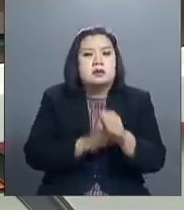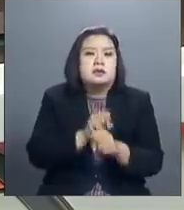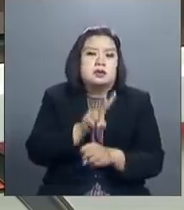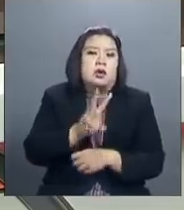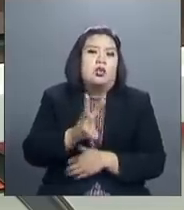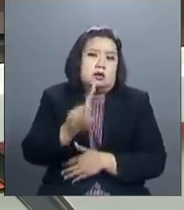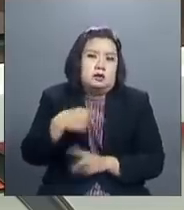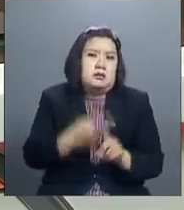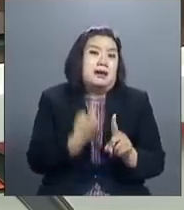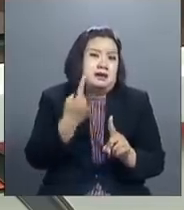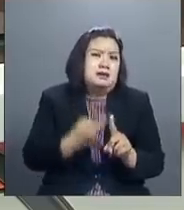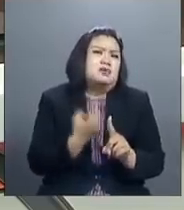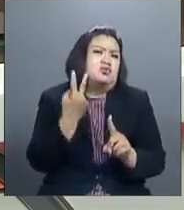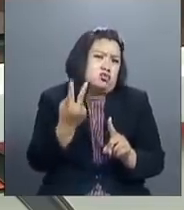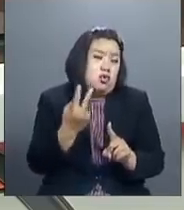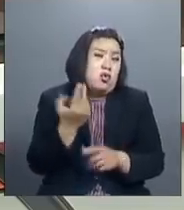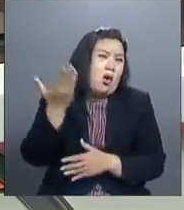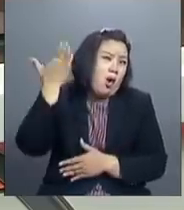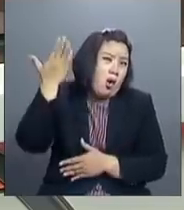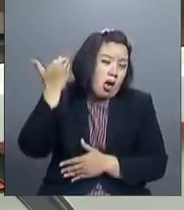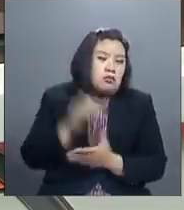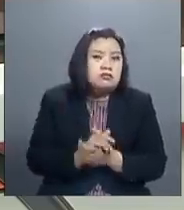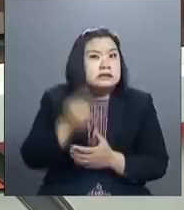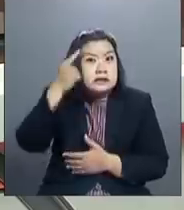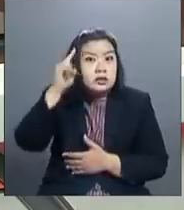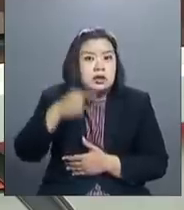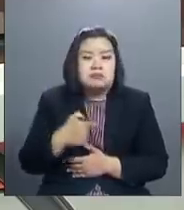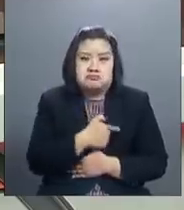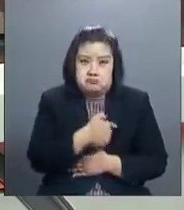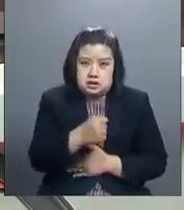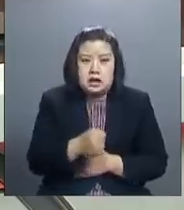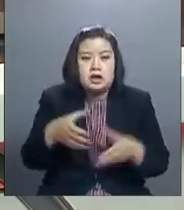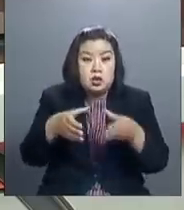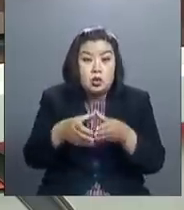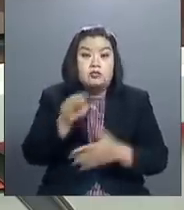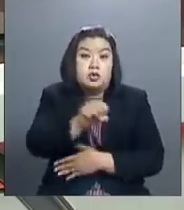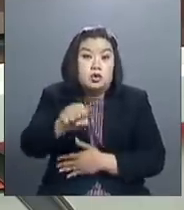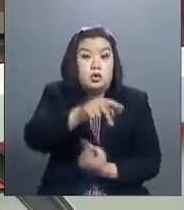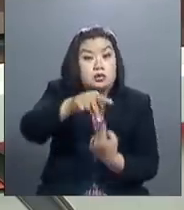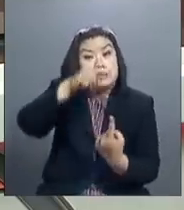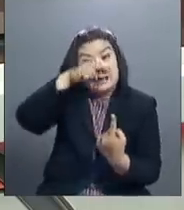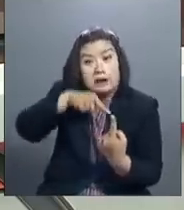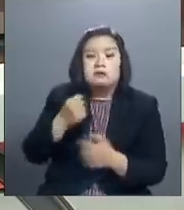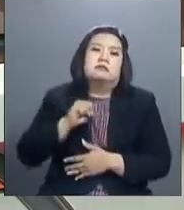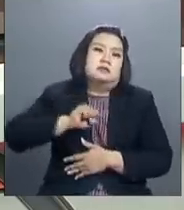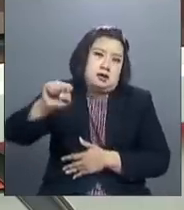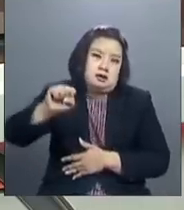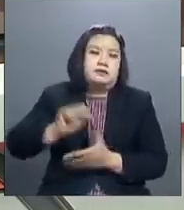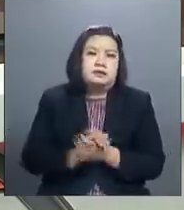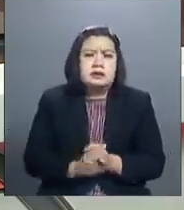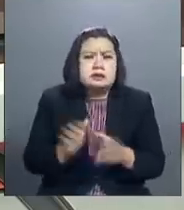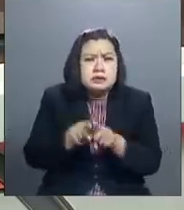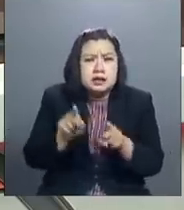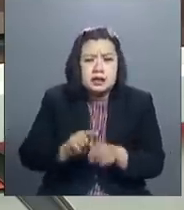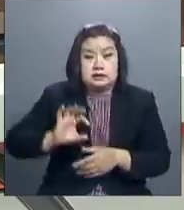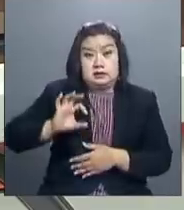ซึ่งก็แสดงถึงความมั่นใจในชัยชนะในการเลือกตั้งของพรรคเพื่อไทยทีเดียวค่ะ ค่ะก็น่าจะเป็นความมั่นใจนะคะที่ส่งต่อถึงสมาชิกพรร